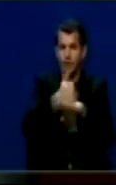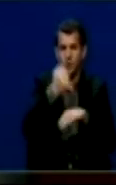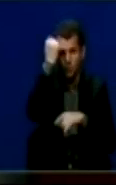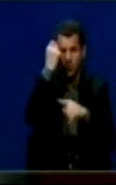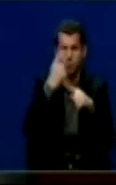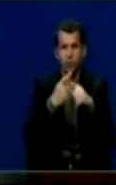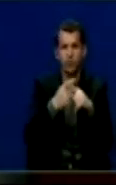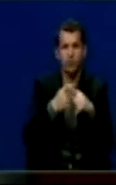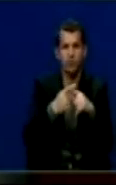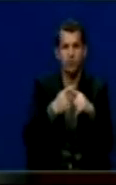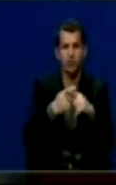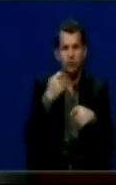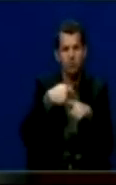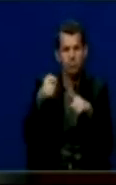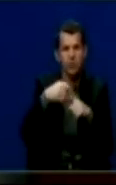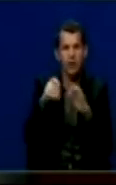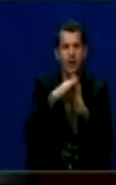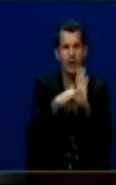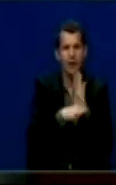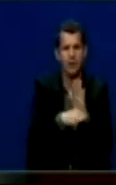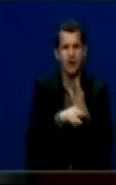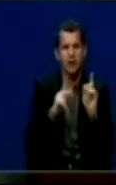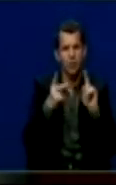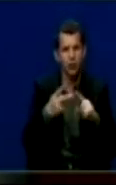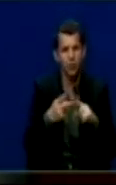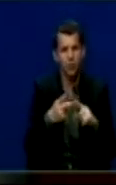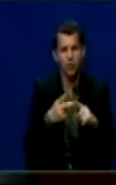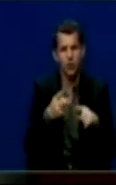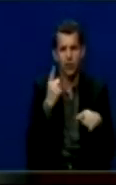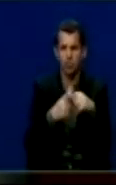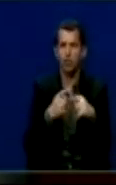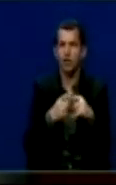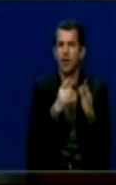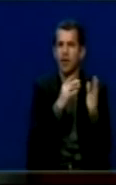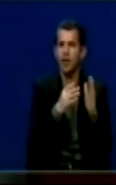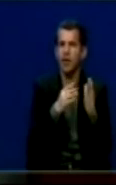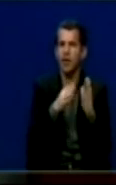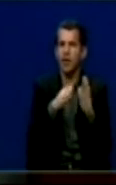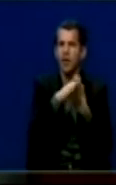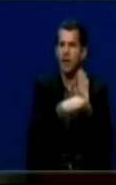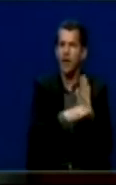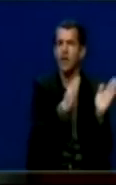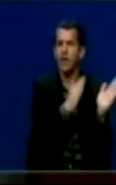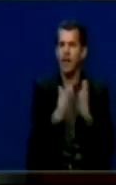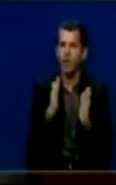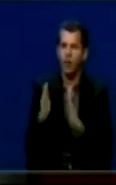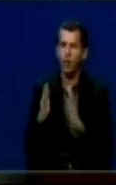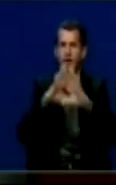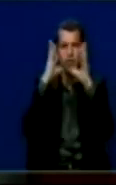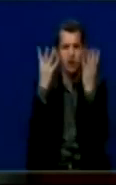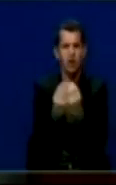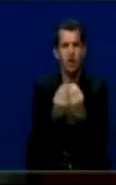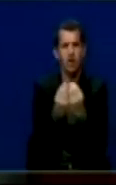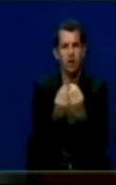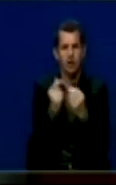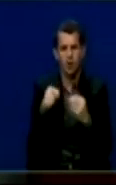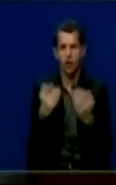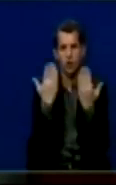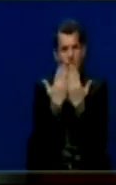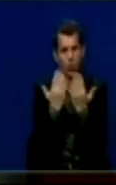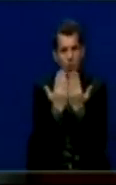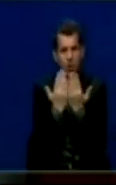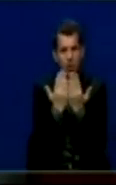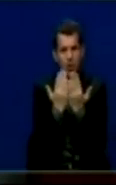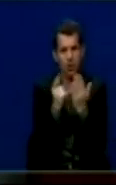përfshin masa që nga artimi e legjislacionit sekondar deri tek rregulloret që sigurojnë respektimin e kodit të mirësjelljes në shkolla. Këto rregulloret